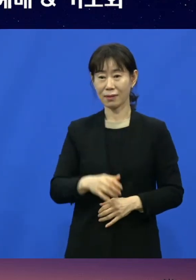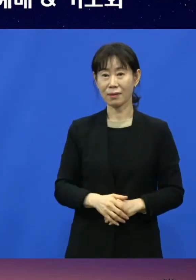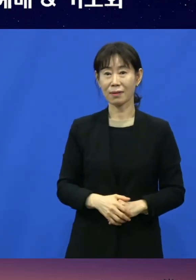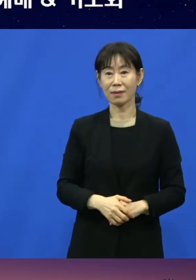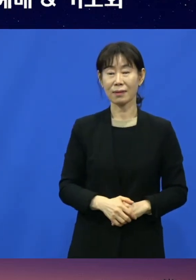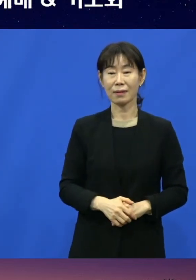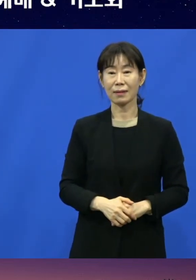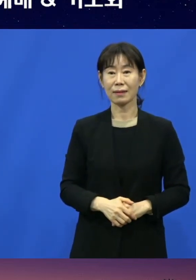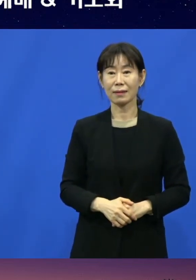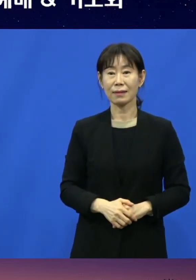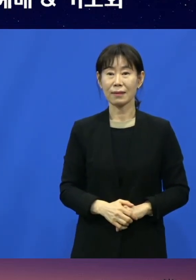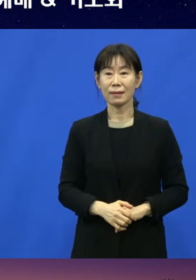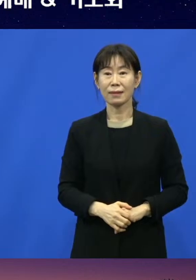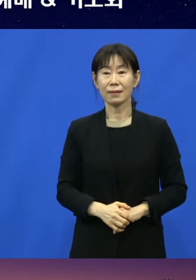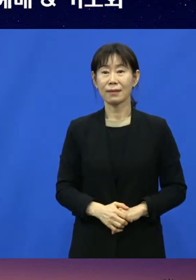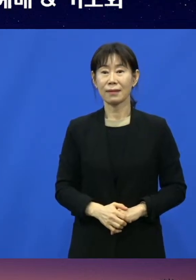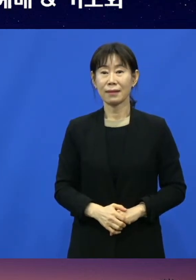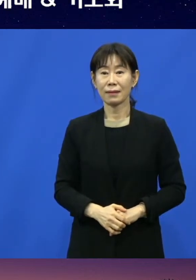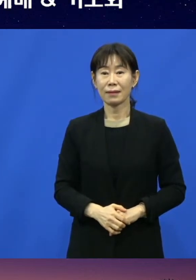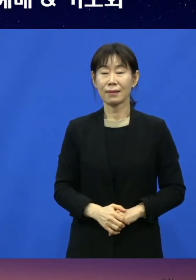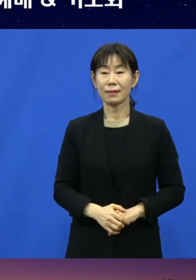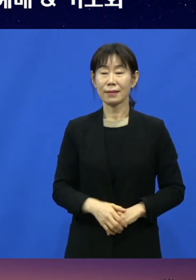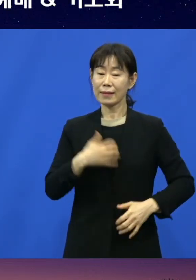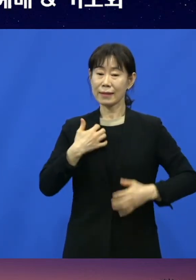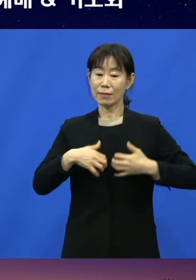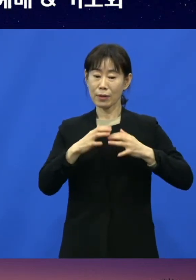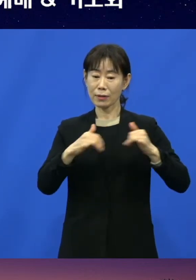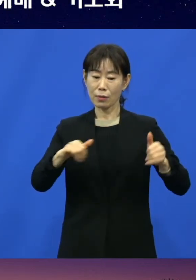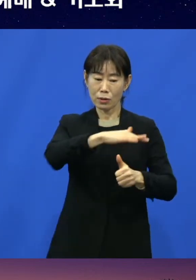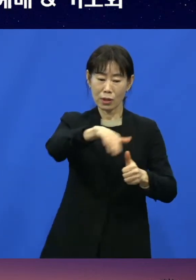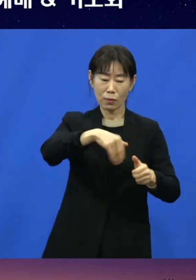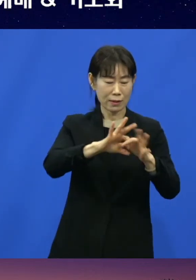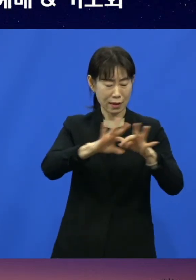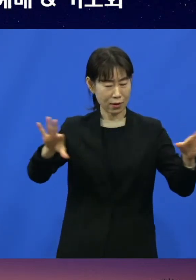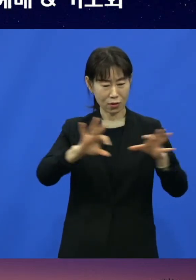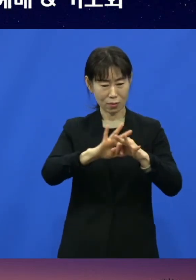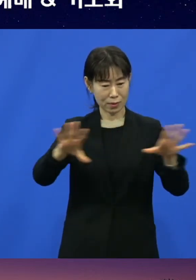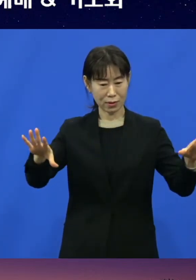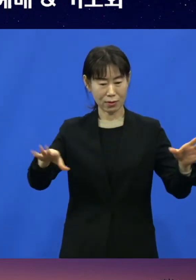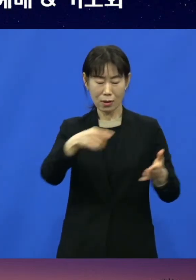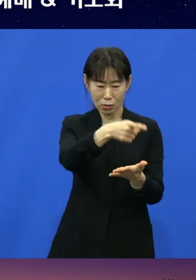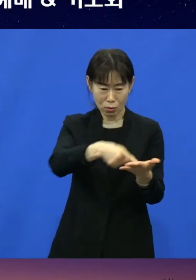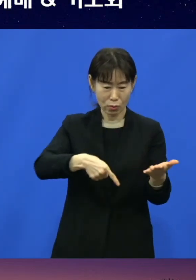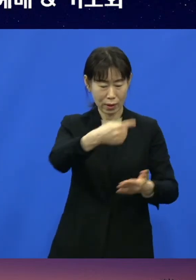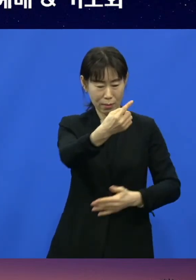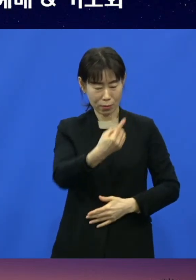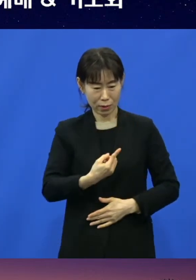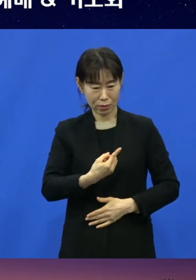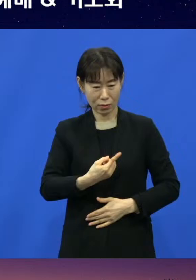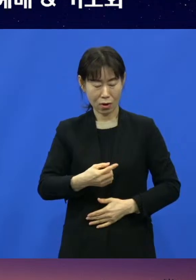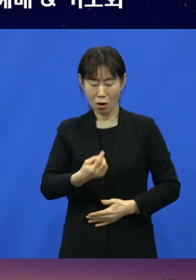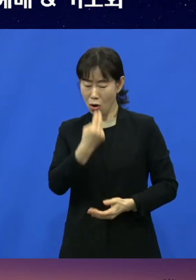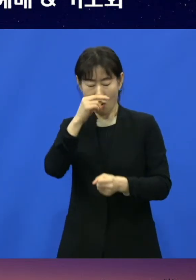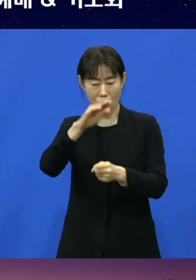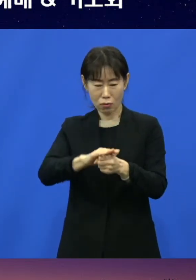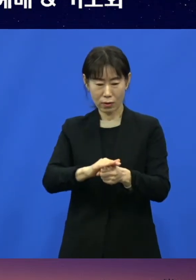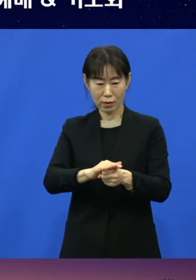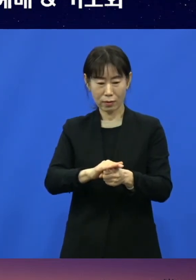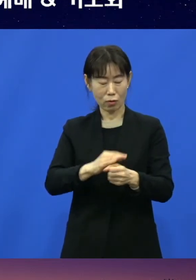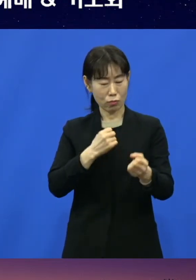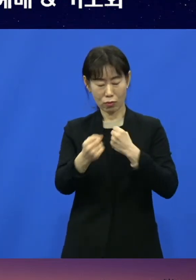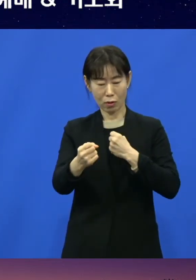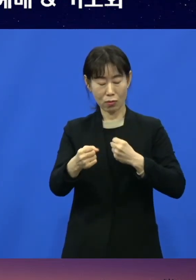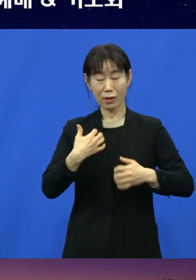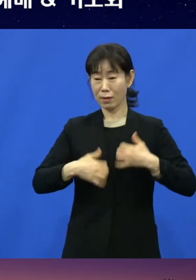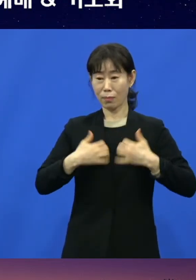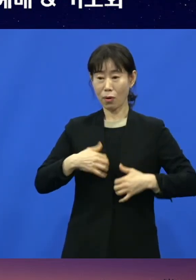근데 기뻐하는 사람은 뭐 이래도 기쁘고 저래도 기쁘고, 뭐 좀 손해봐도 기쁘고 억울해도 기쁘고. 왜? 내가 발견한